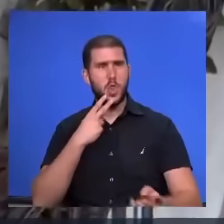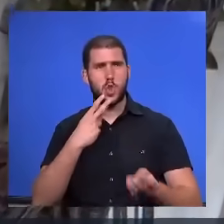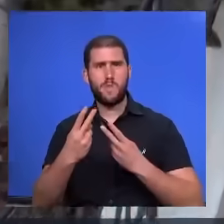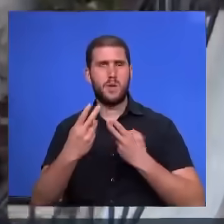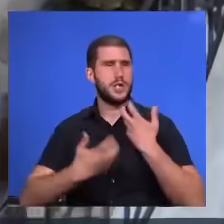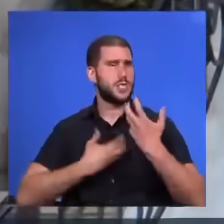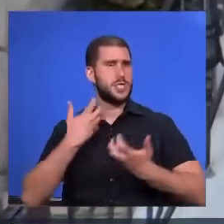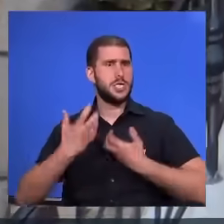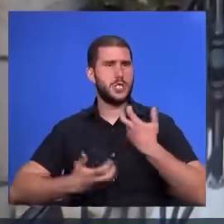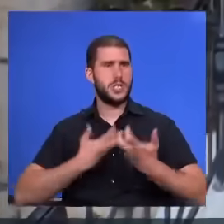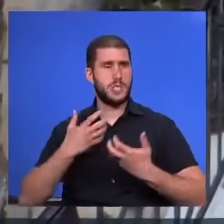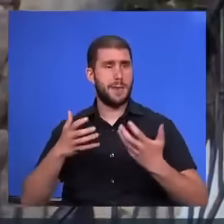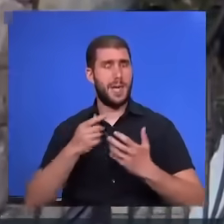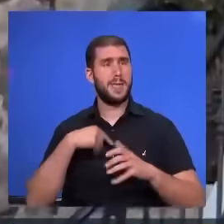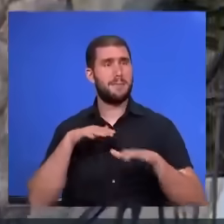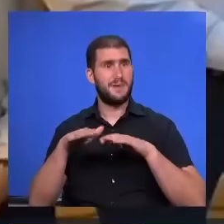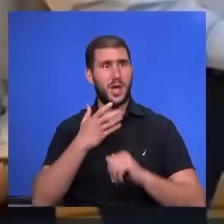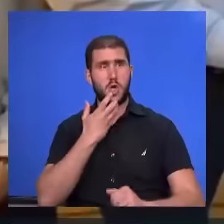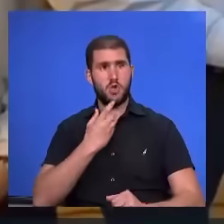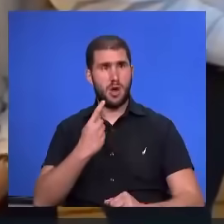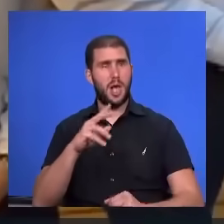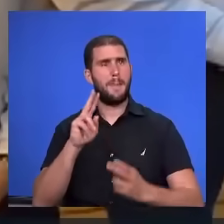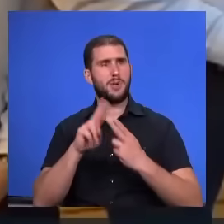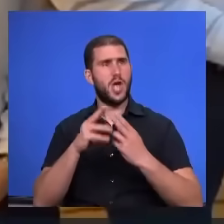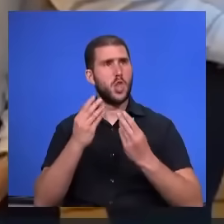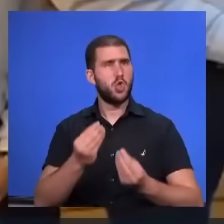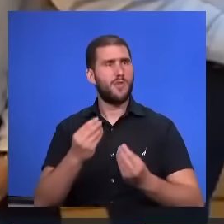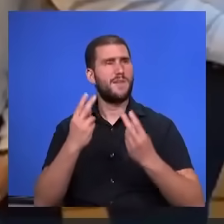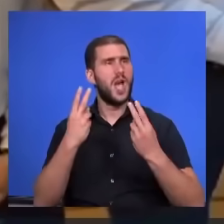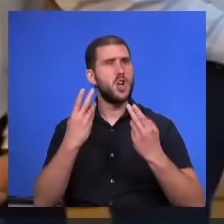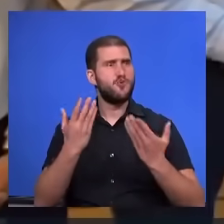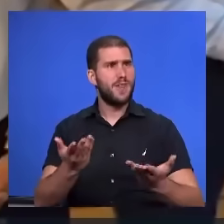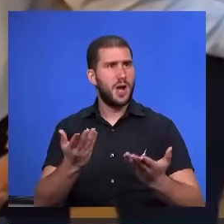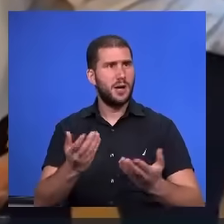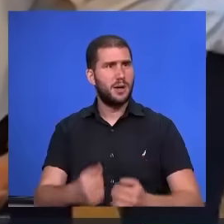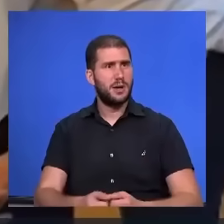נזעמות בעדה. ואני מברך את השייח' על הפגישה הטובה, החשובה,